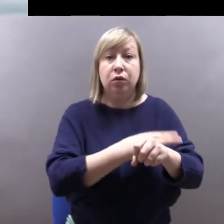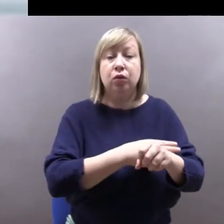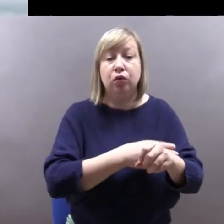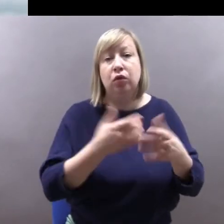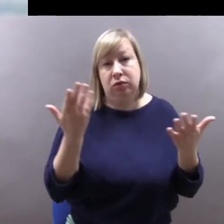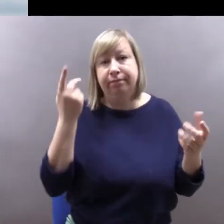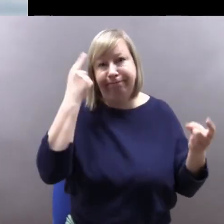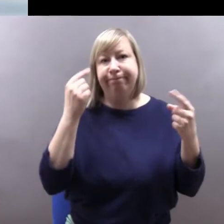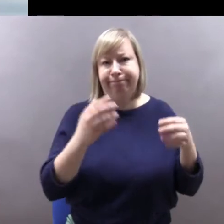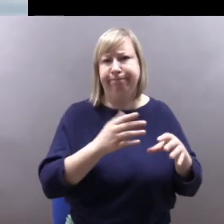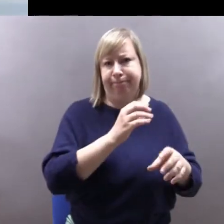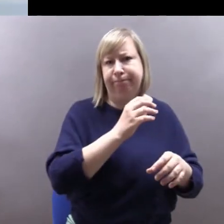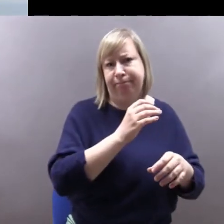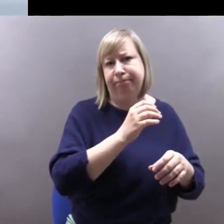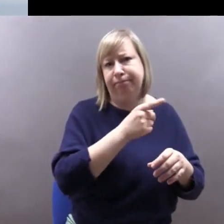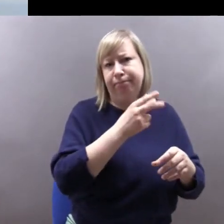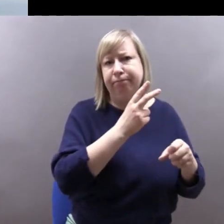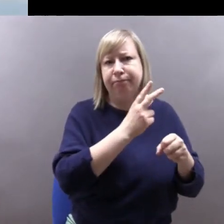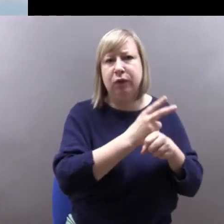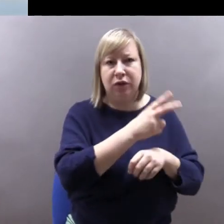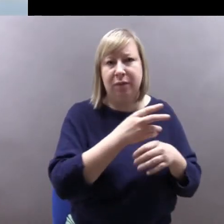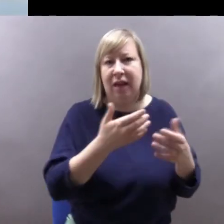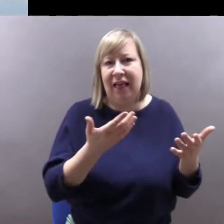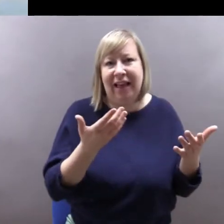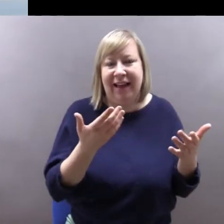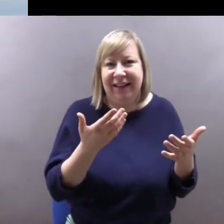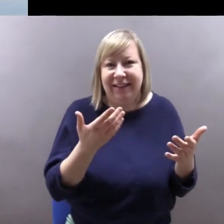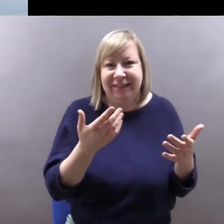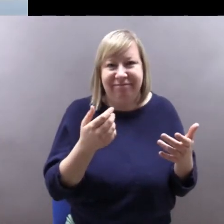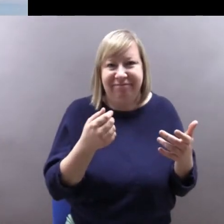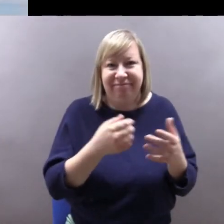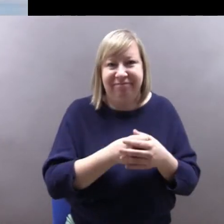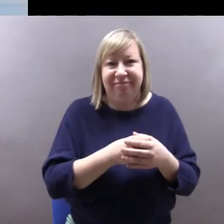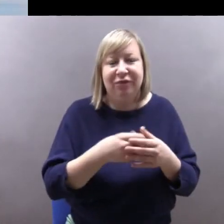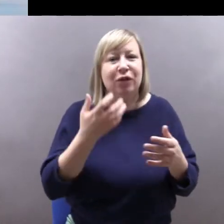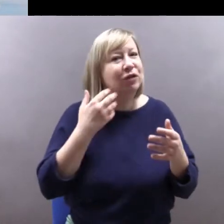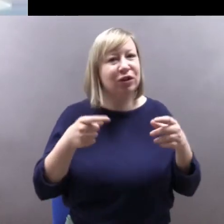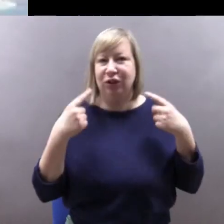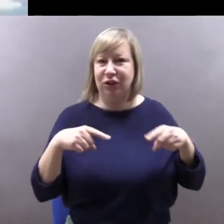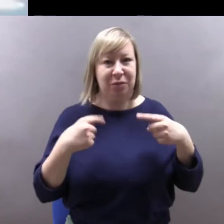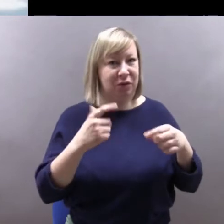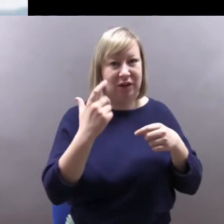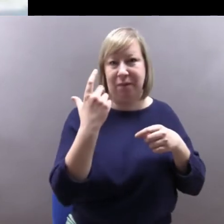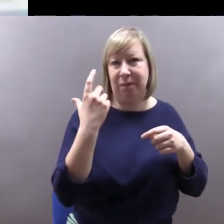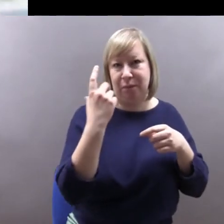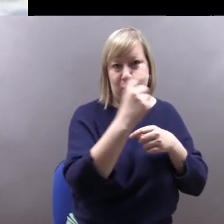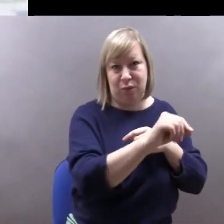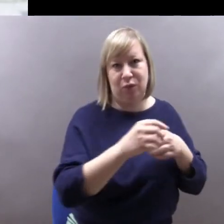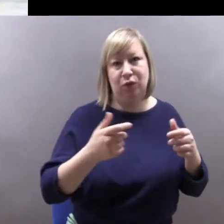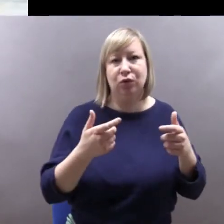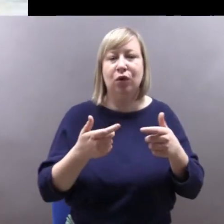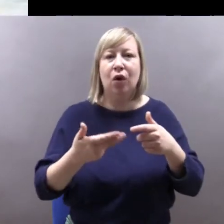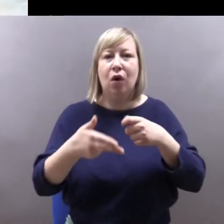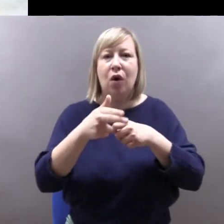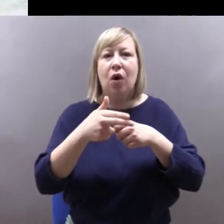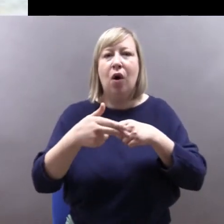jeśli urząd jest dostępny, tak uważa, że jest dostępny, ale w życiu nie widział osoby z niepełnosprawnością, albo nikt tam nigdy nie